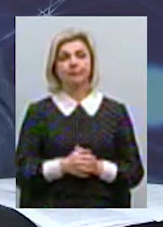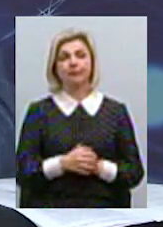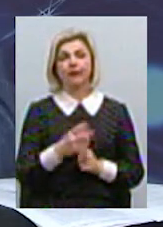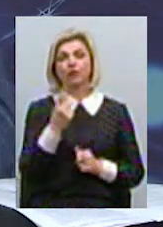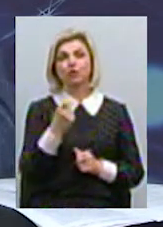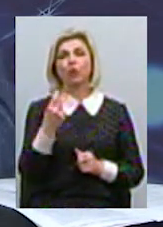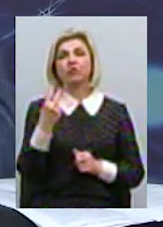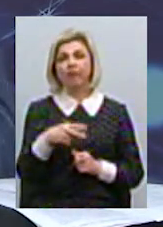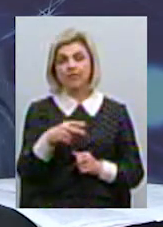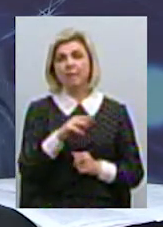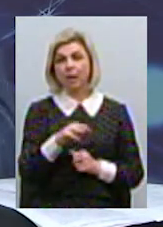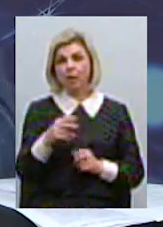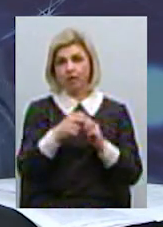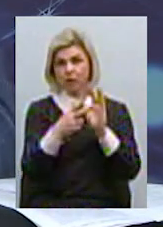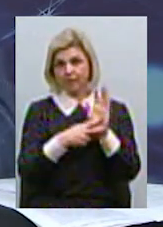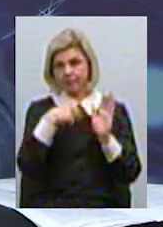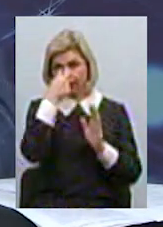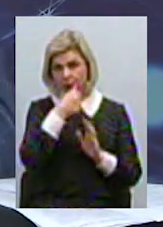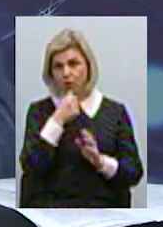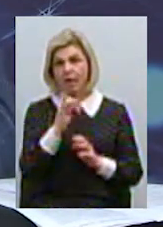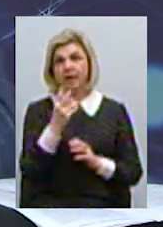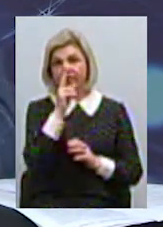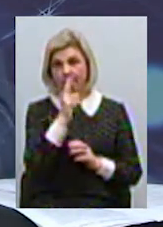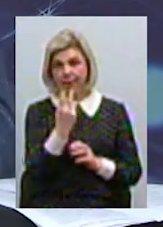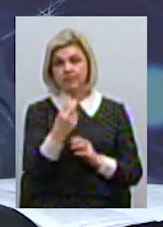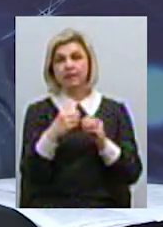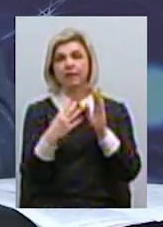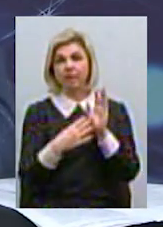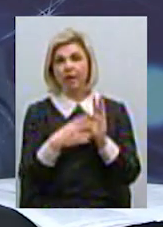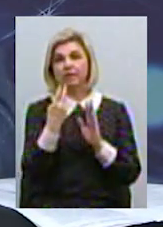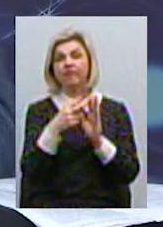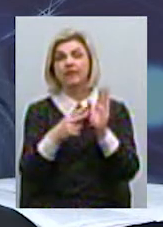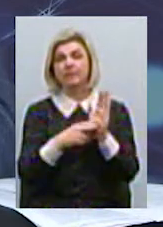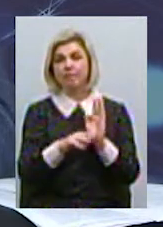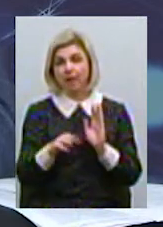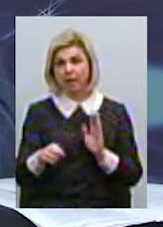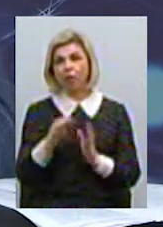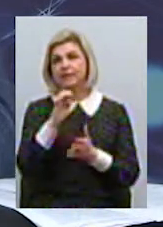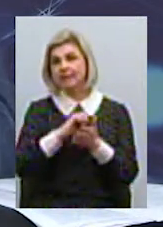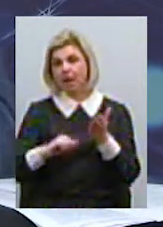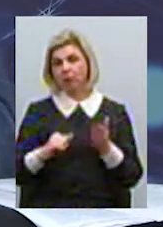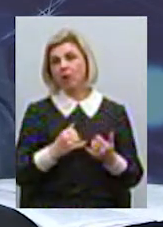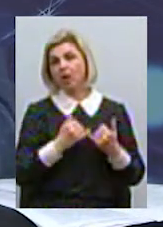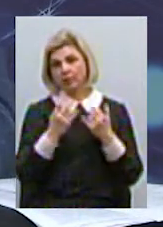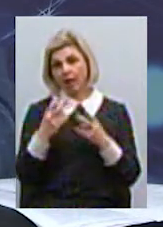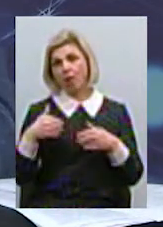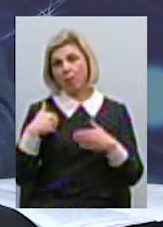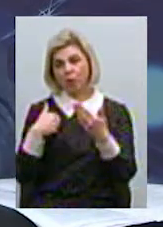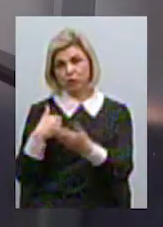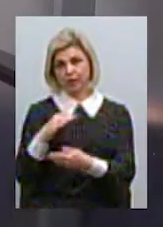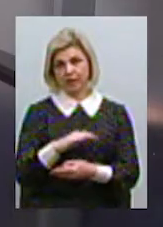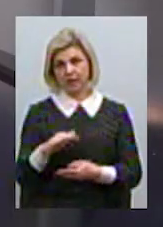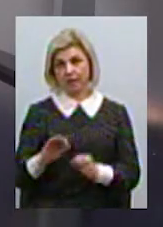– 18 рік, і вже два місяці 2019 року 27 мільйонів стягнуто на користь дітей.